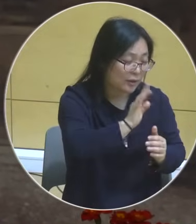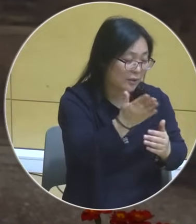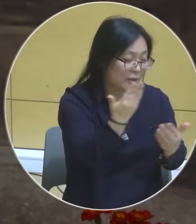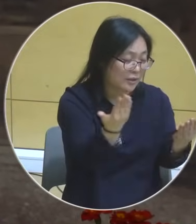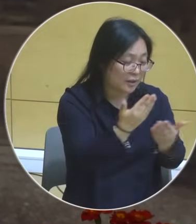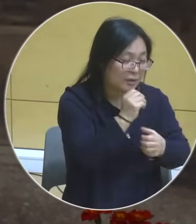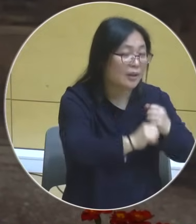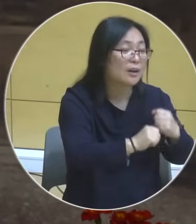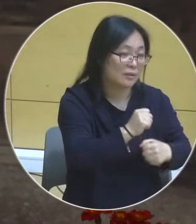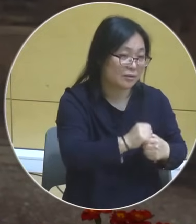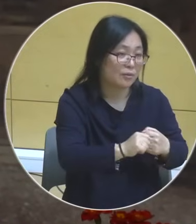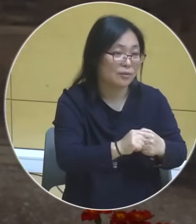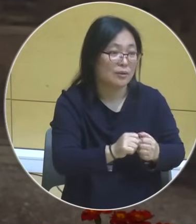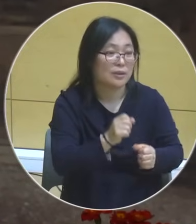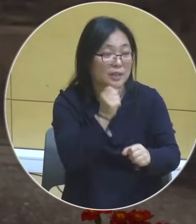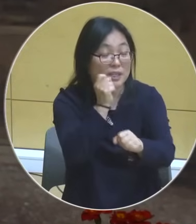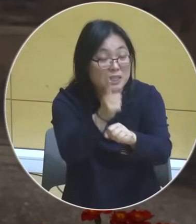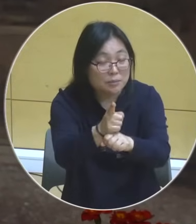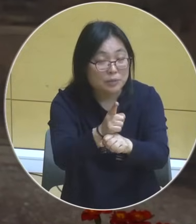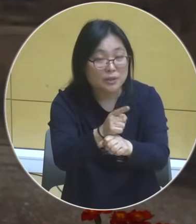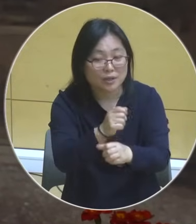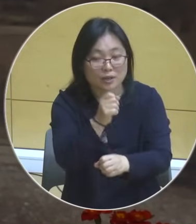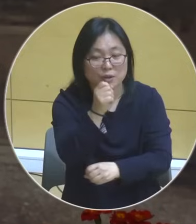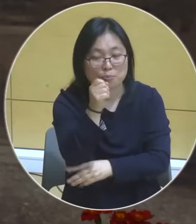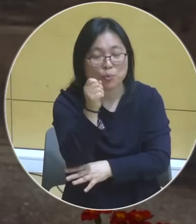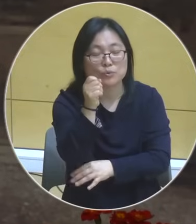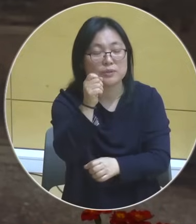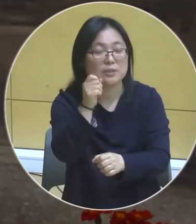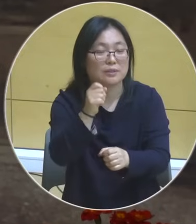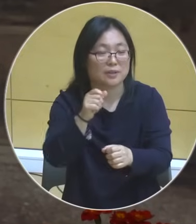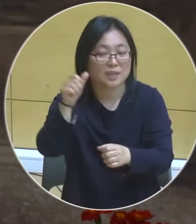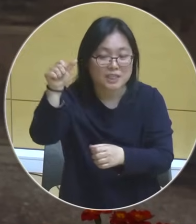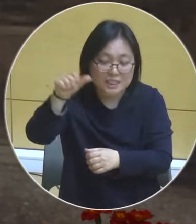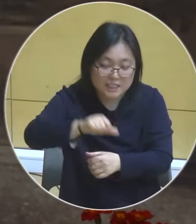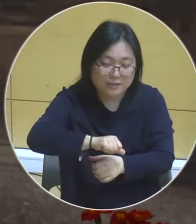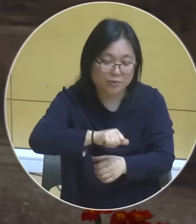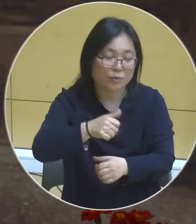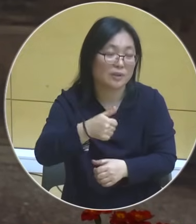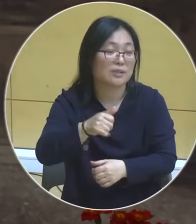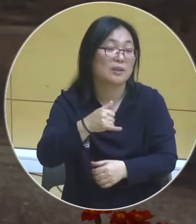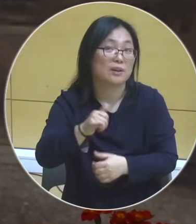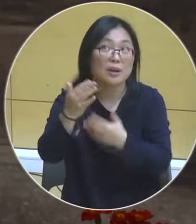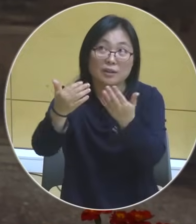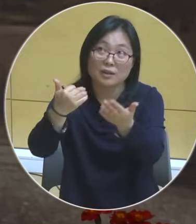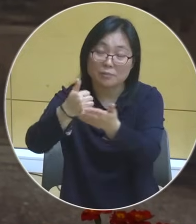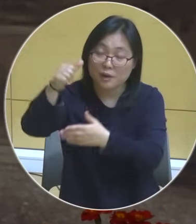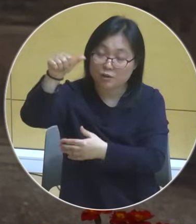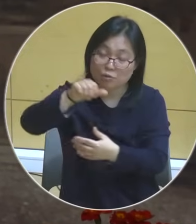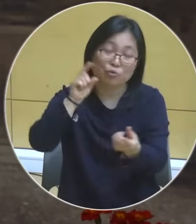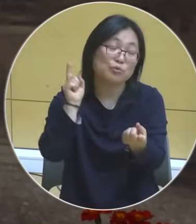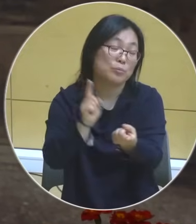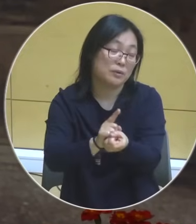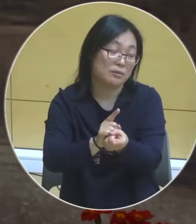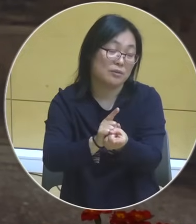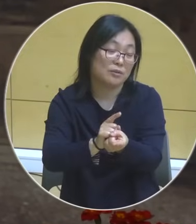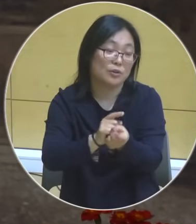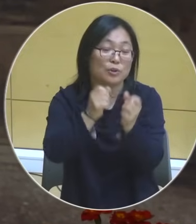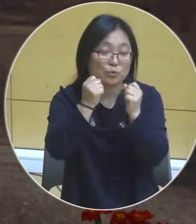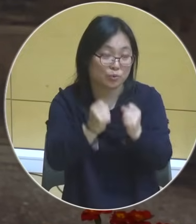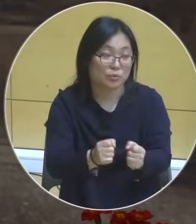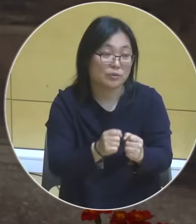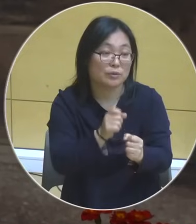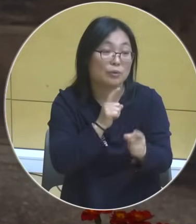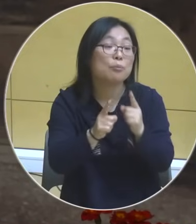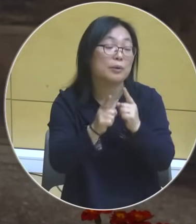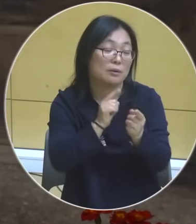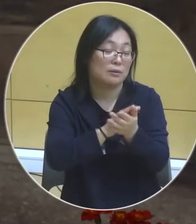그리고 이미 본질상 진노의 자녀, 하나님의 진노를 받아서 죽을 수밖에 없는, 저주받을 수밖에 없는 존재였다고